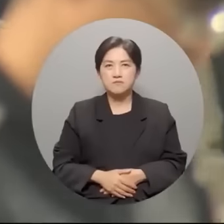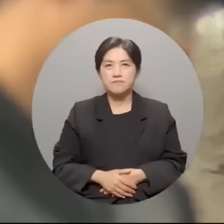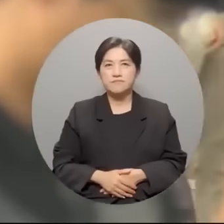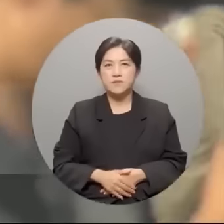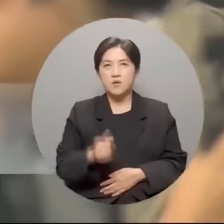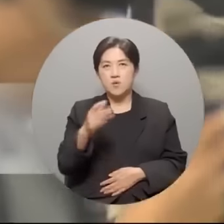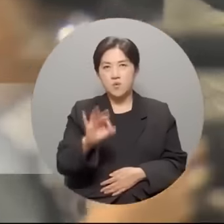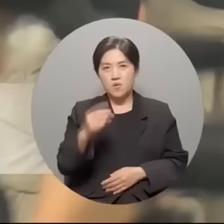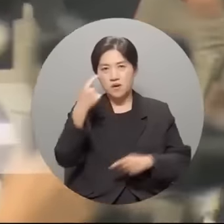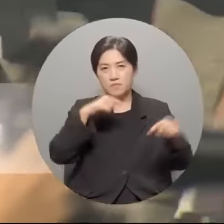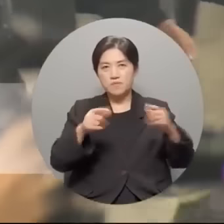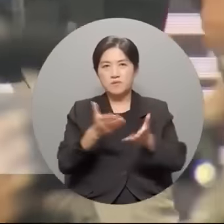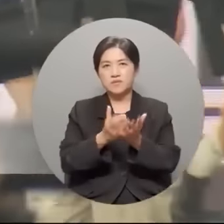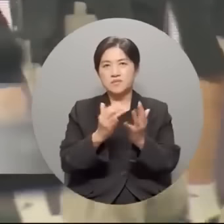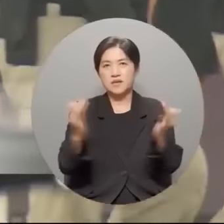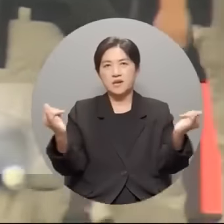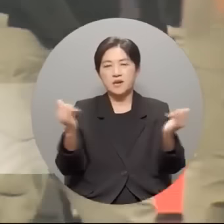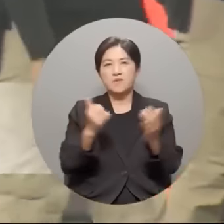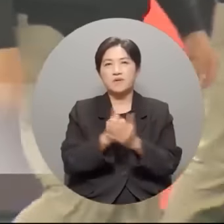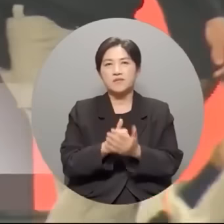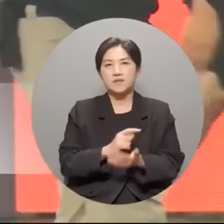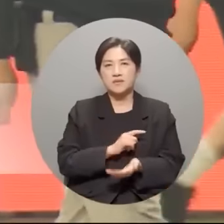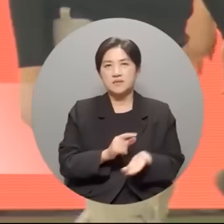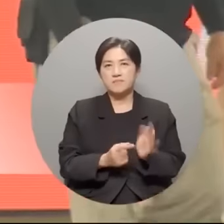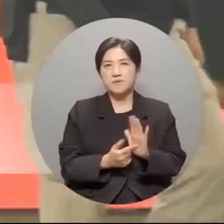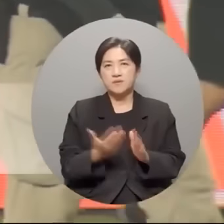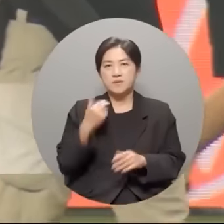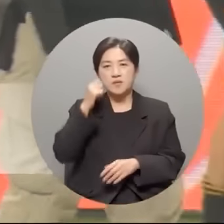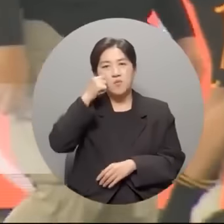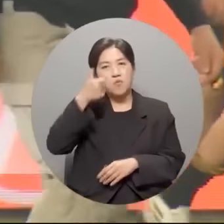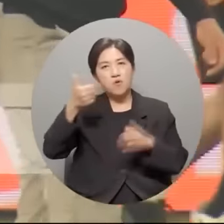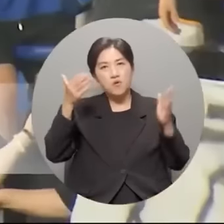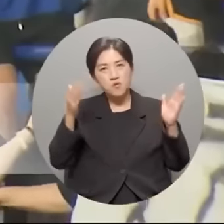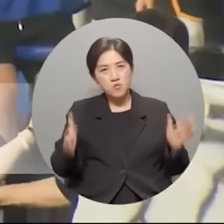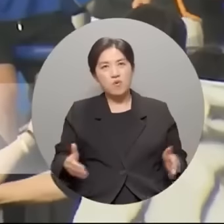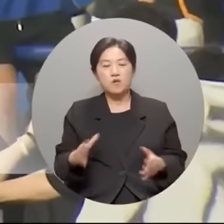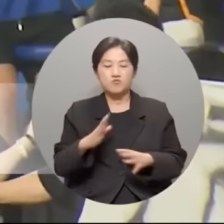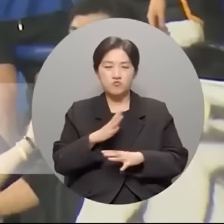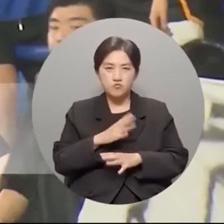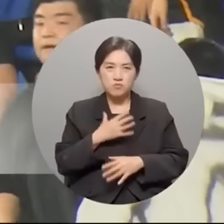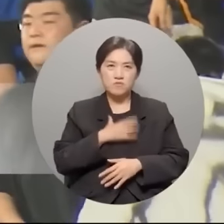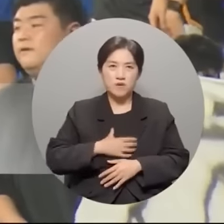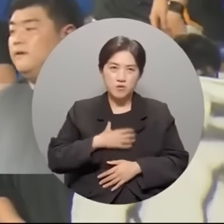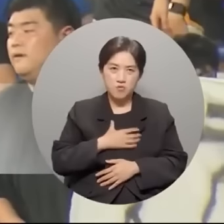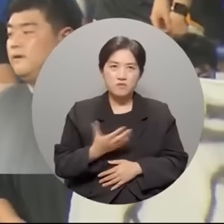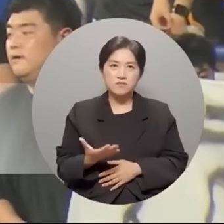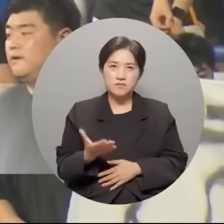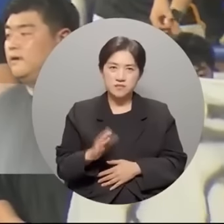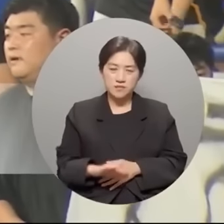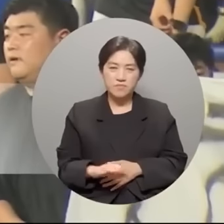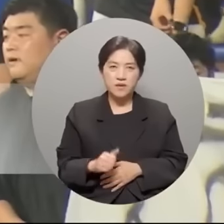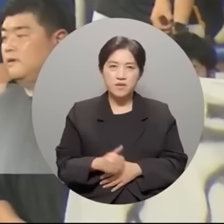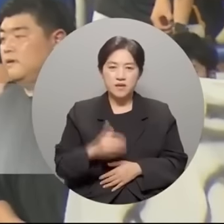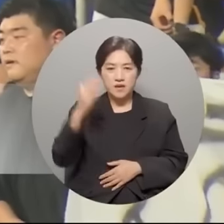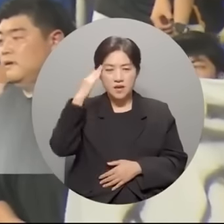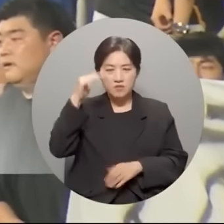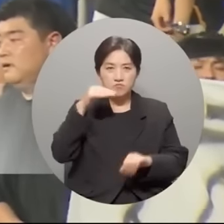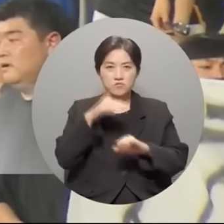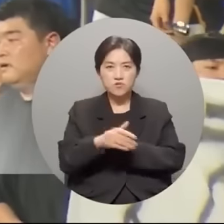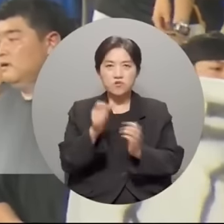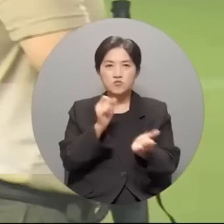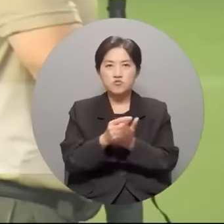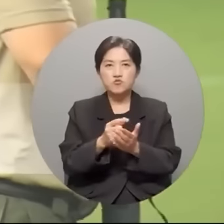홍 감독은 기자회견에서 이름이 거론된 지난 5개월 동안 두렵고 괴로웠지만 한국형 축구 모델에